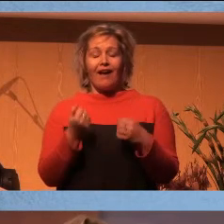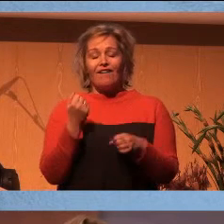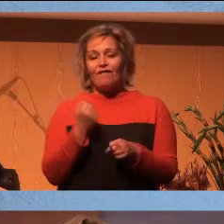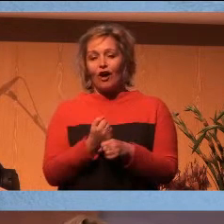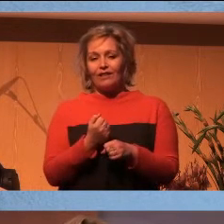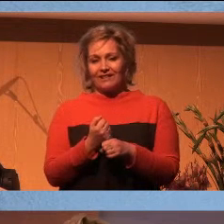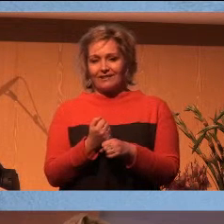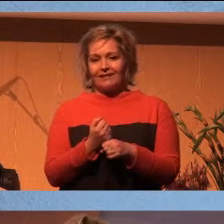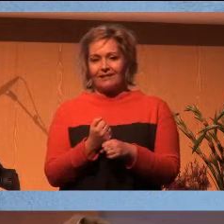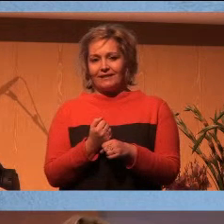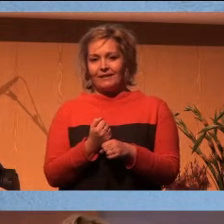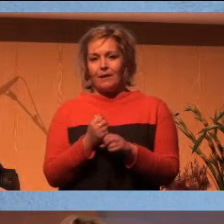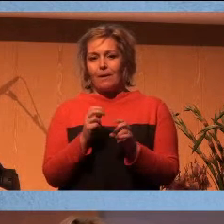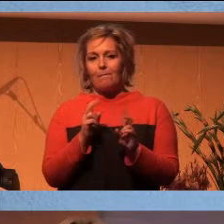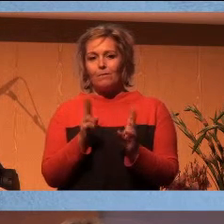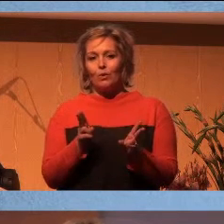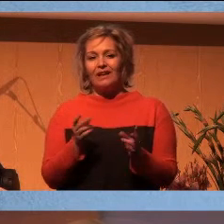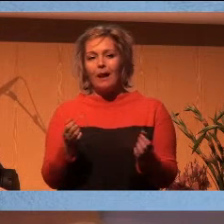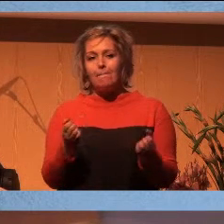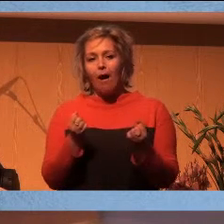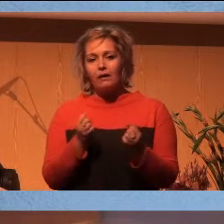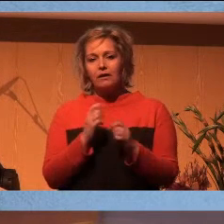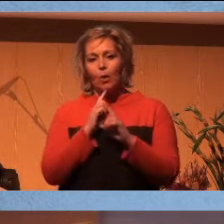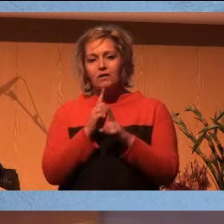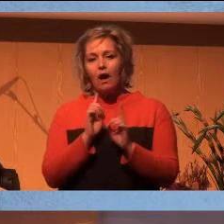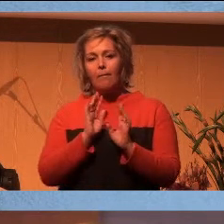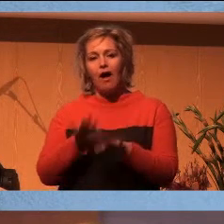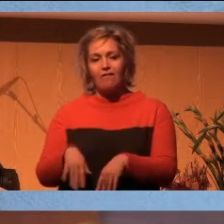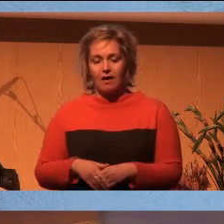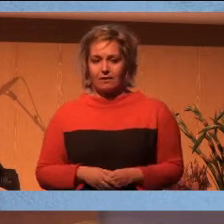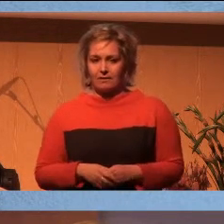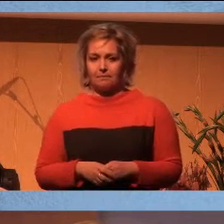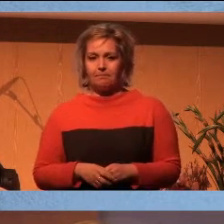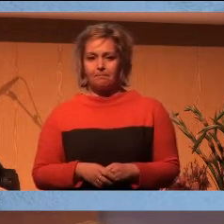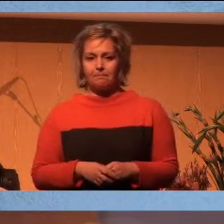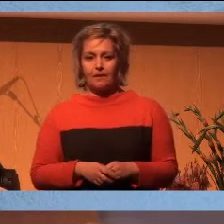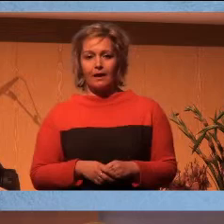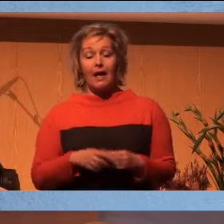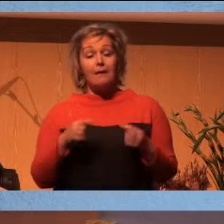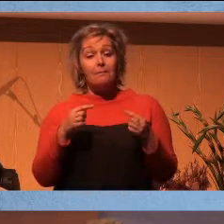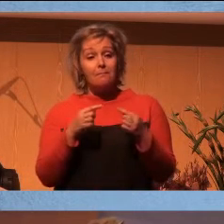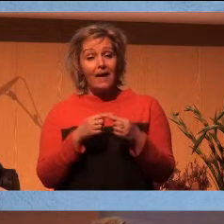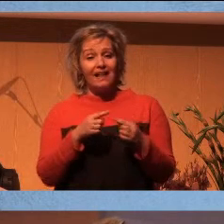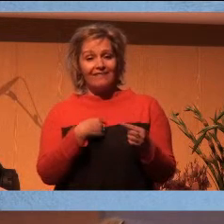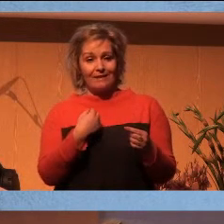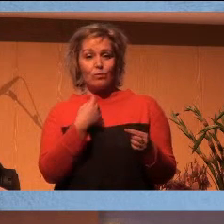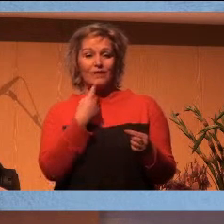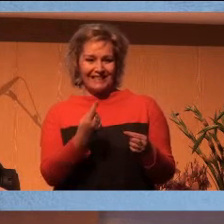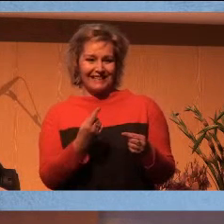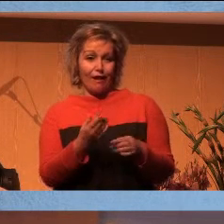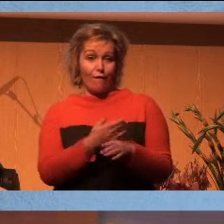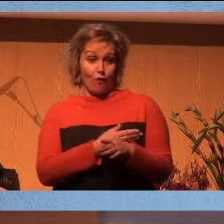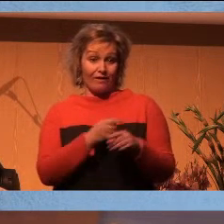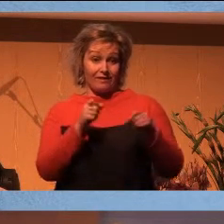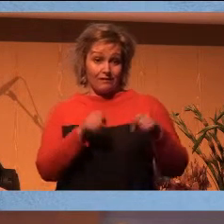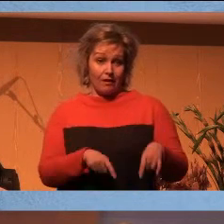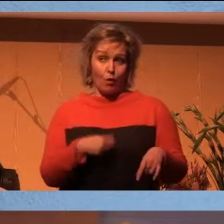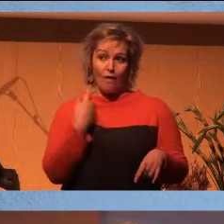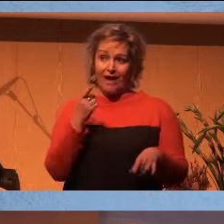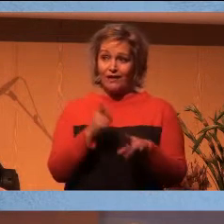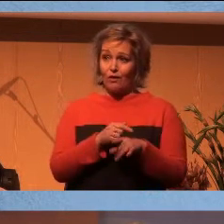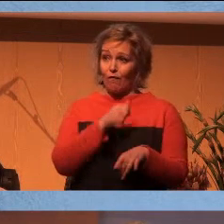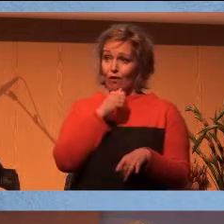faktisk bruker makt og skaper avmakt. Men vi må si det før vi begynner å være